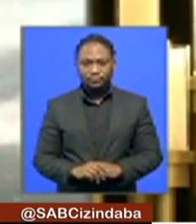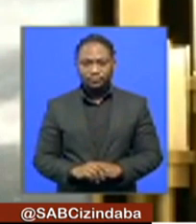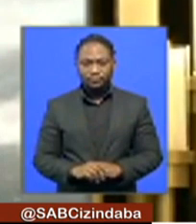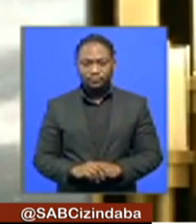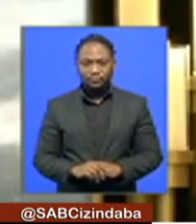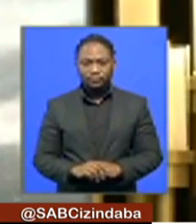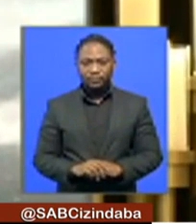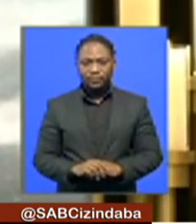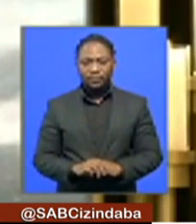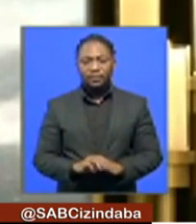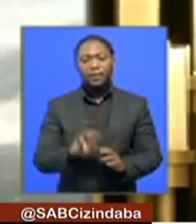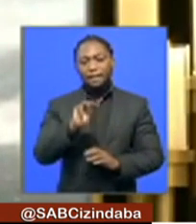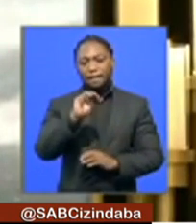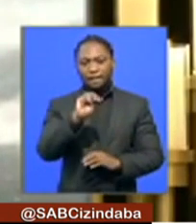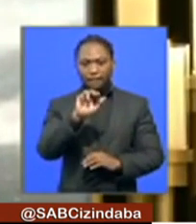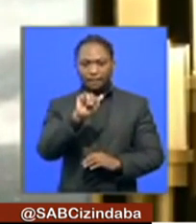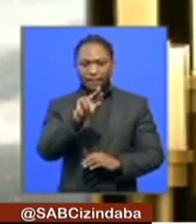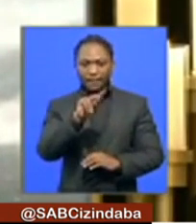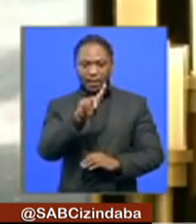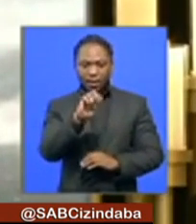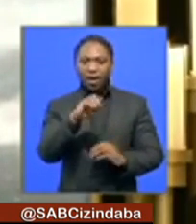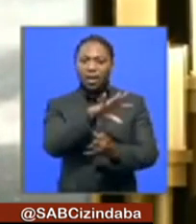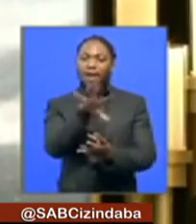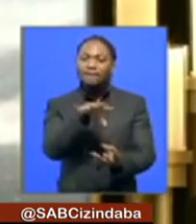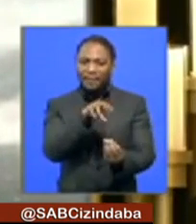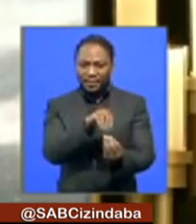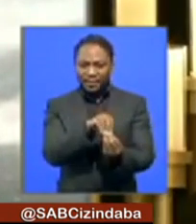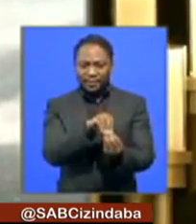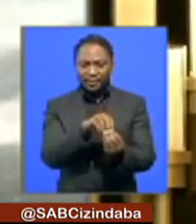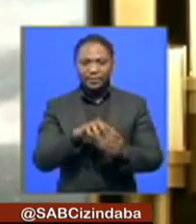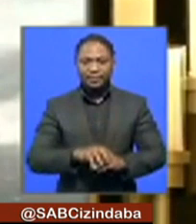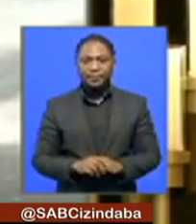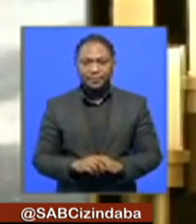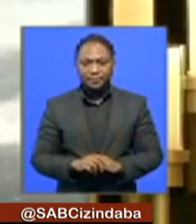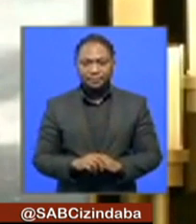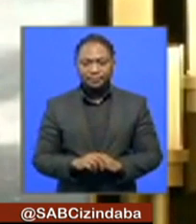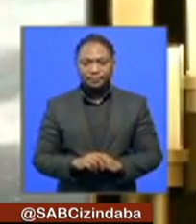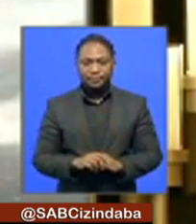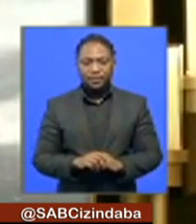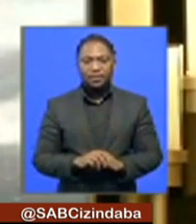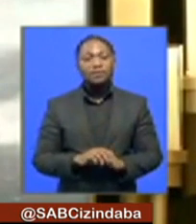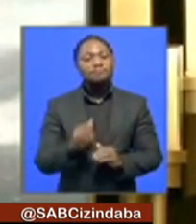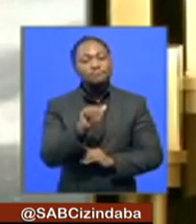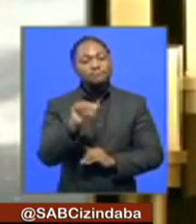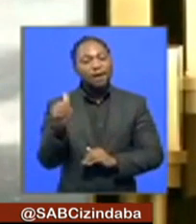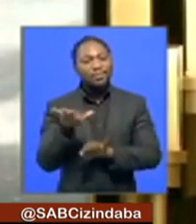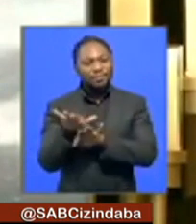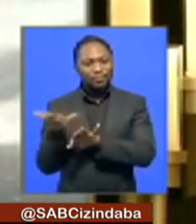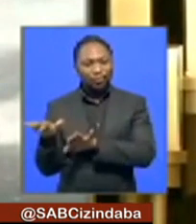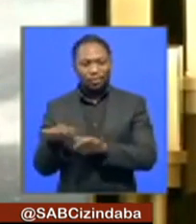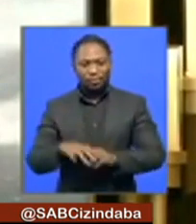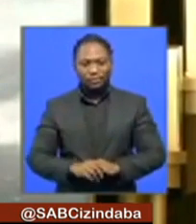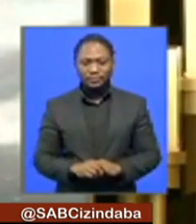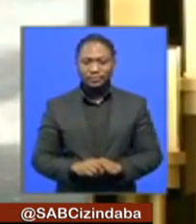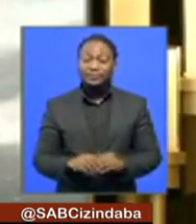usapho lwakowethu kwaMandela nezihlobo nezalamane. Izindaba